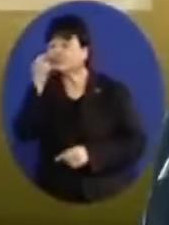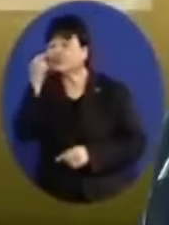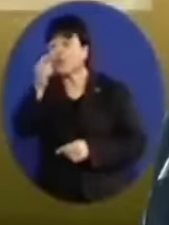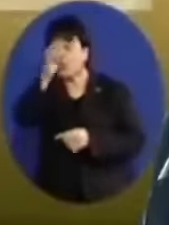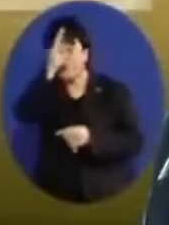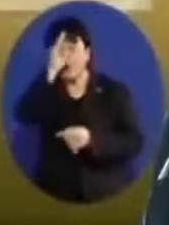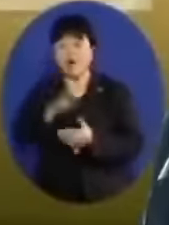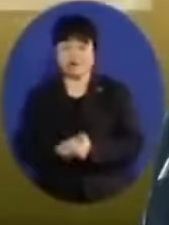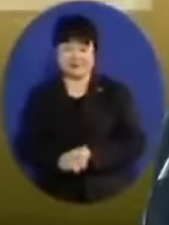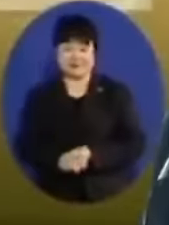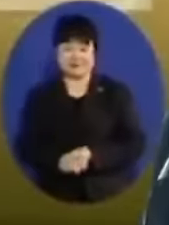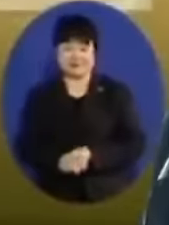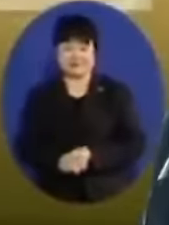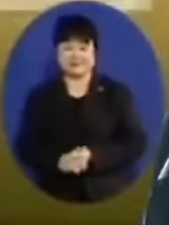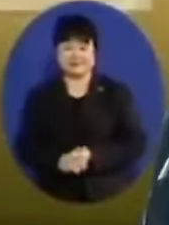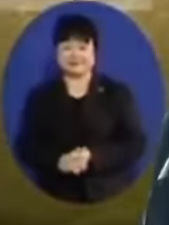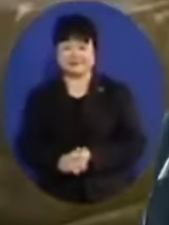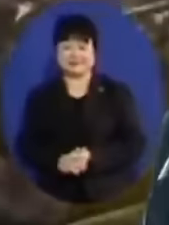말했습니다.